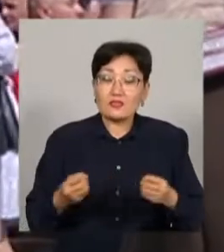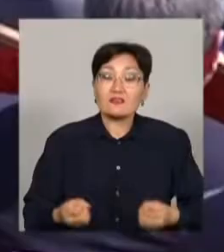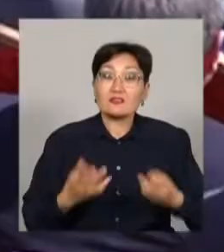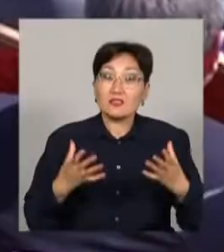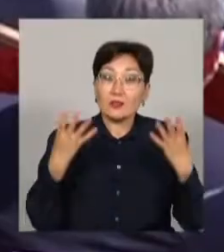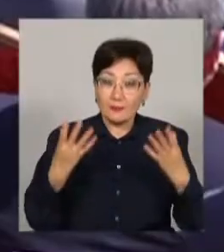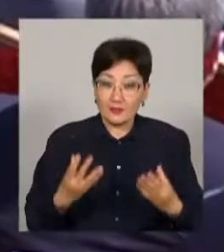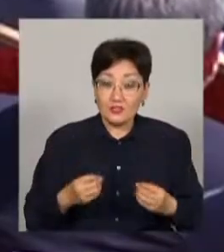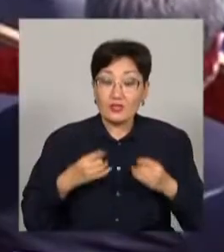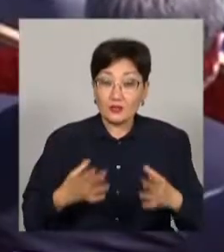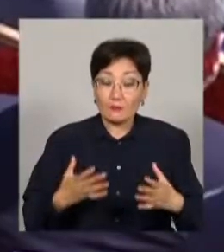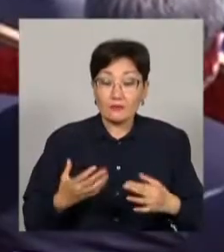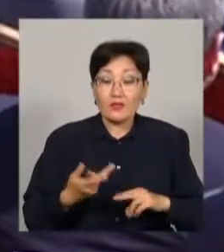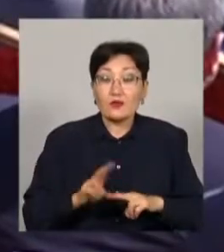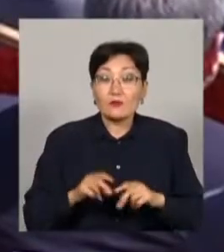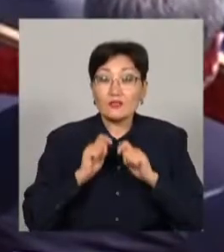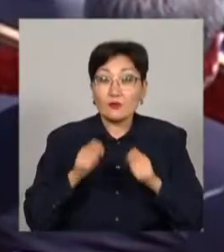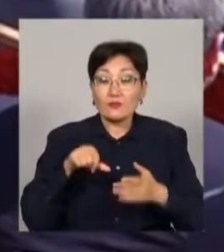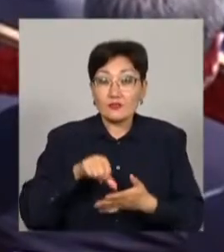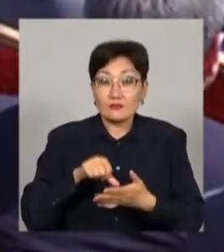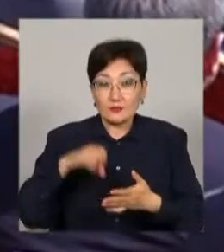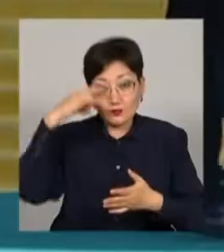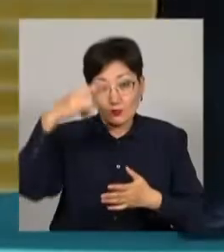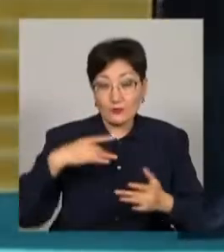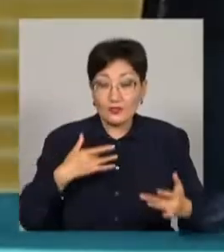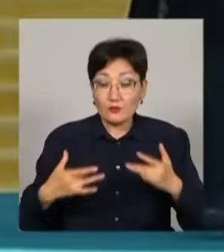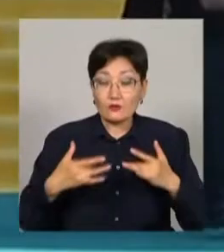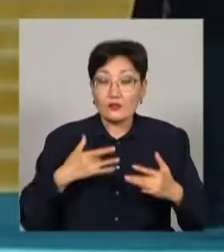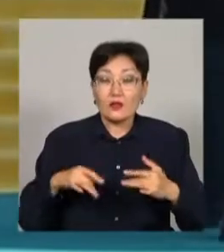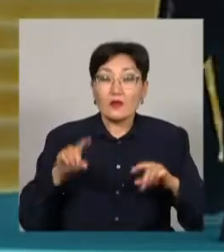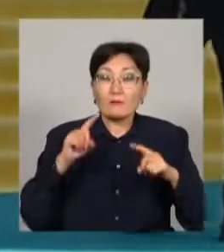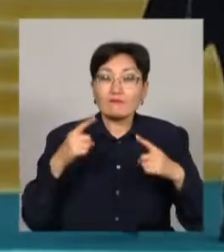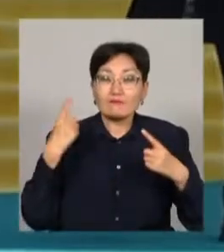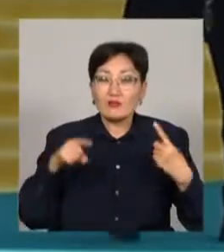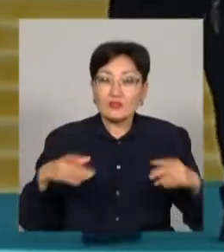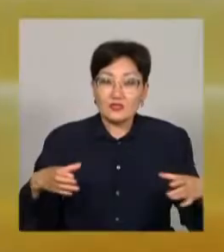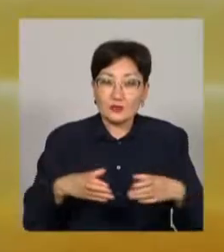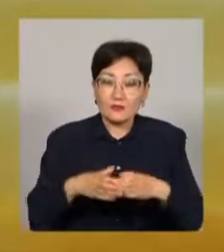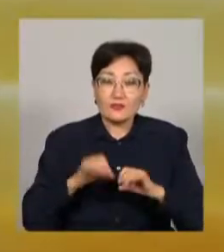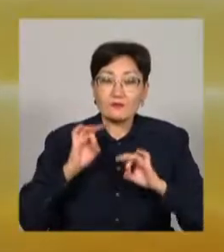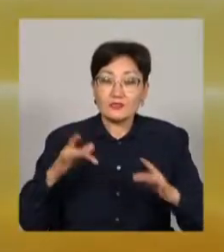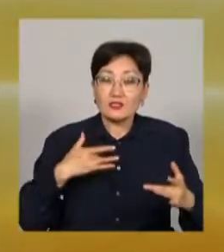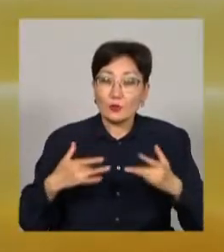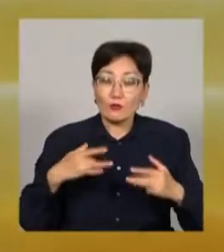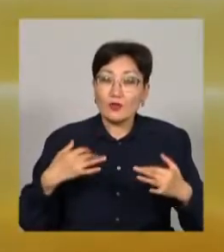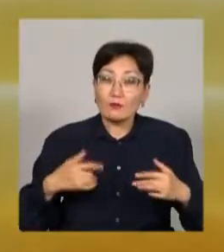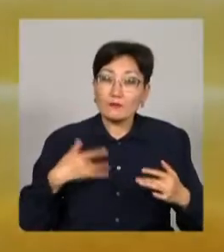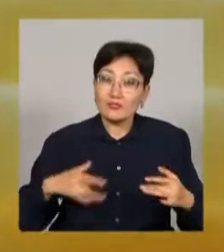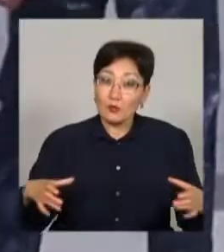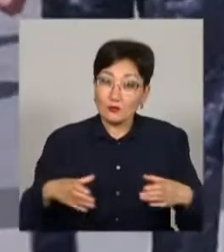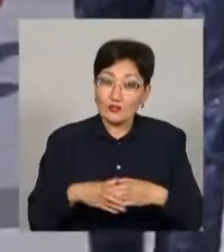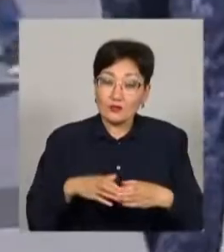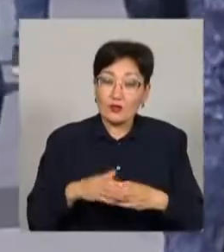праздником. Атмосферу праздника дарили выступления отечественных звезд эстрады и творческих коллективов. Известные певцы и музыкальные группы